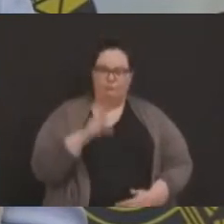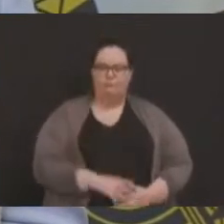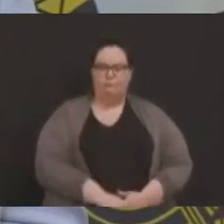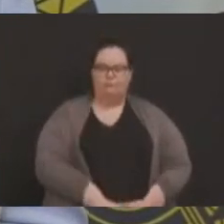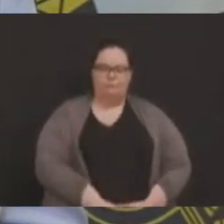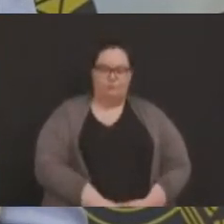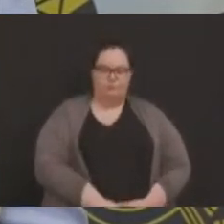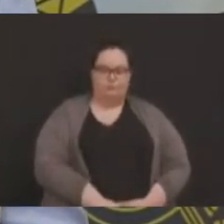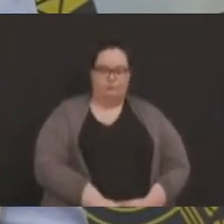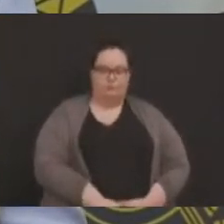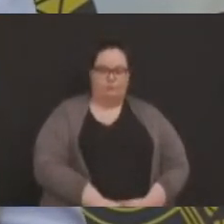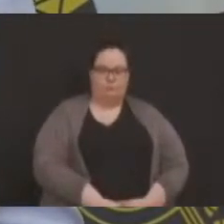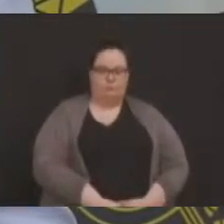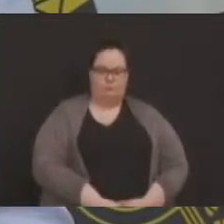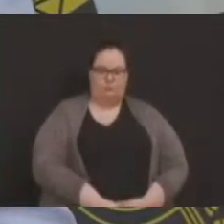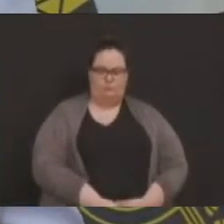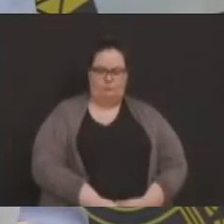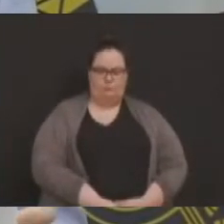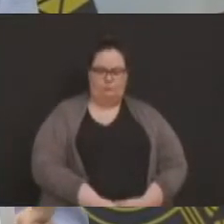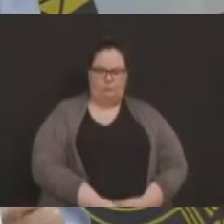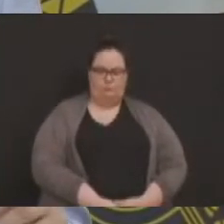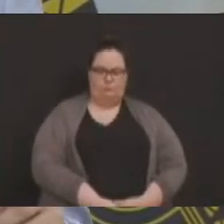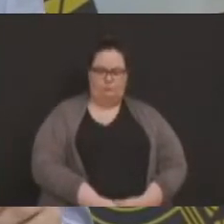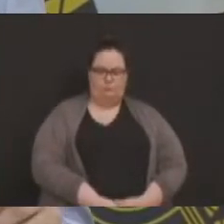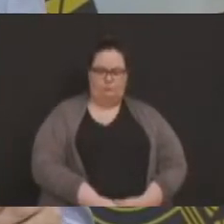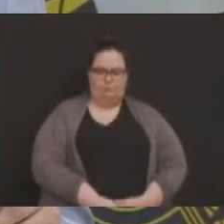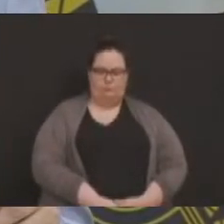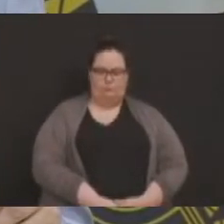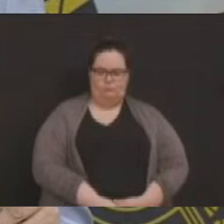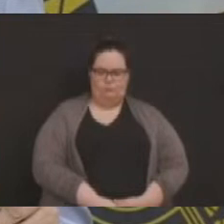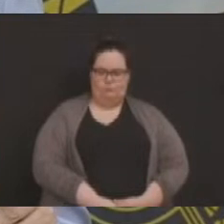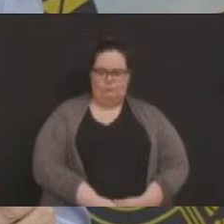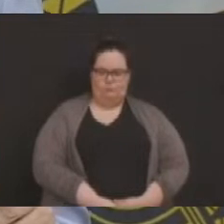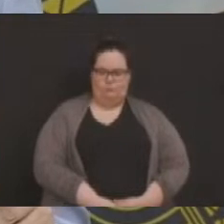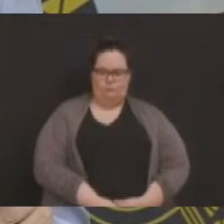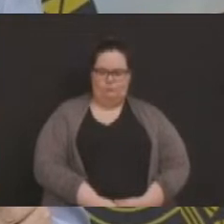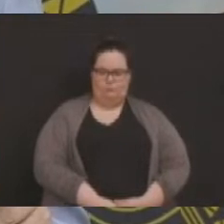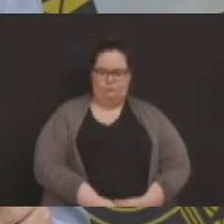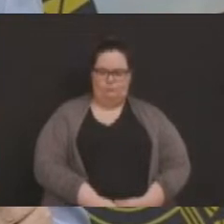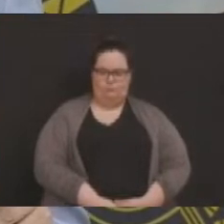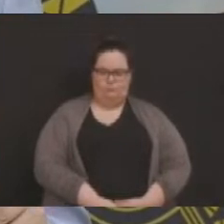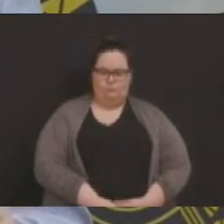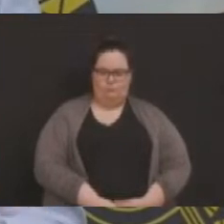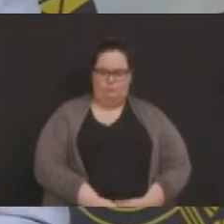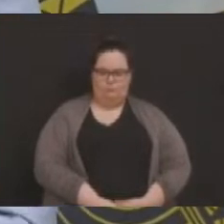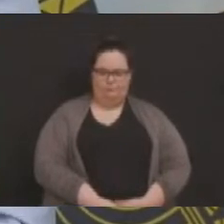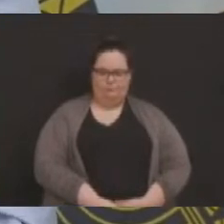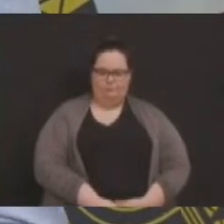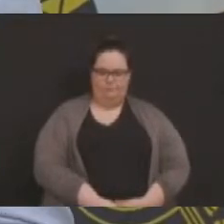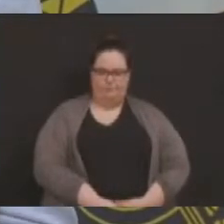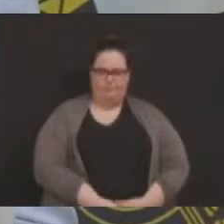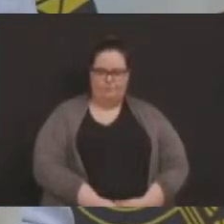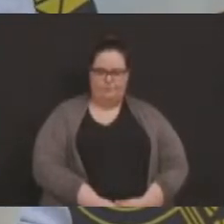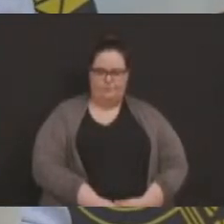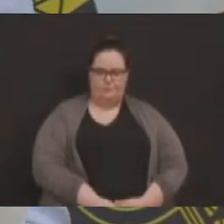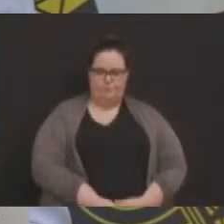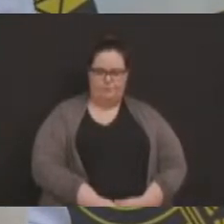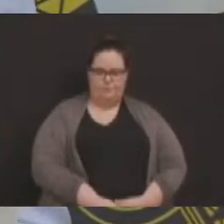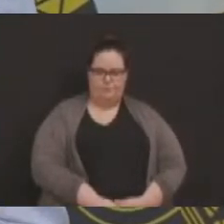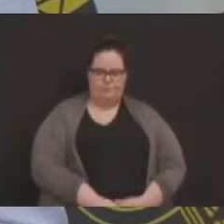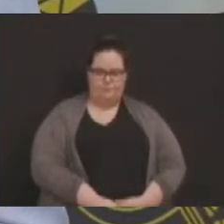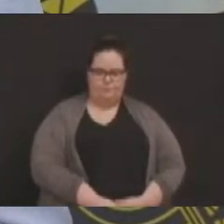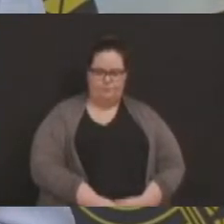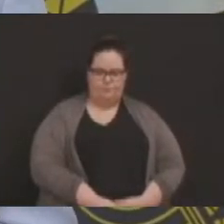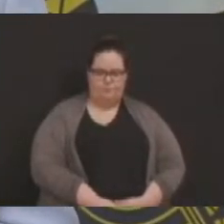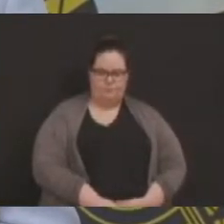et la nation de Litigouche doivent maintenant subir un test de dépistage s'ils veulent pouvoir